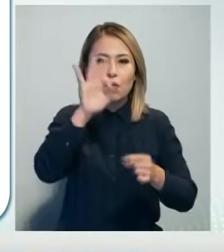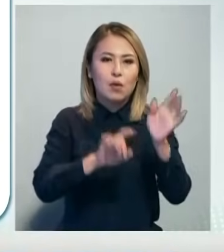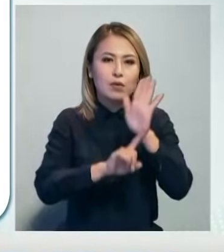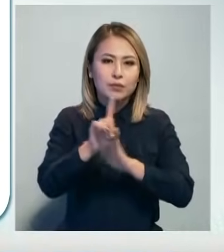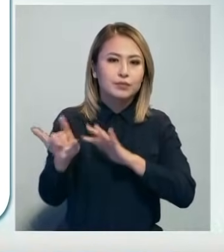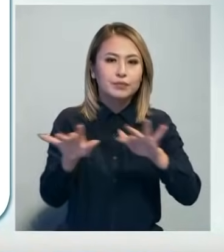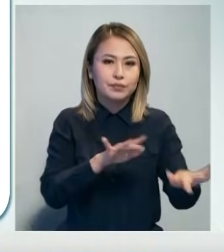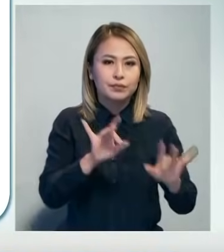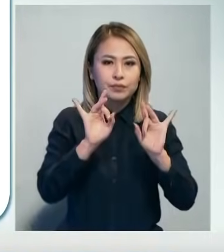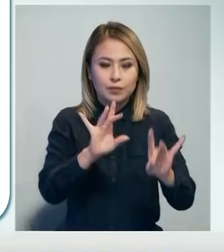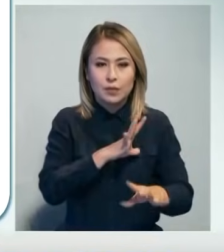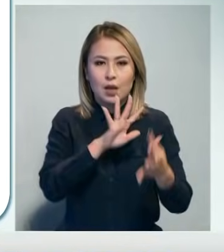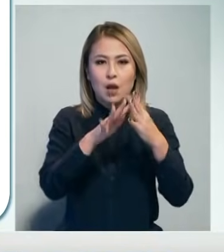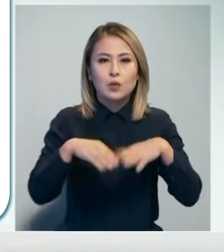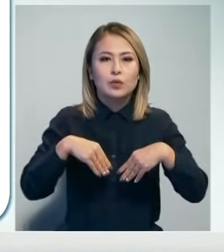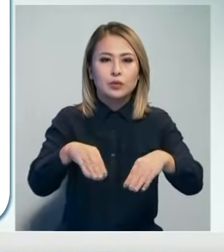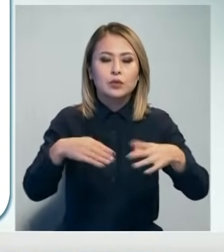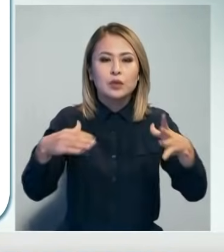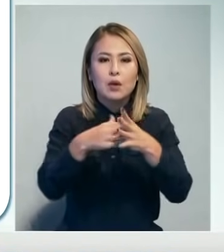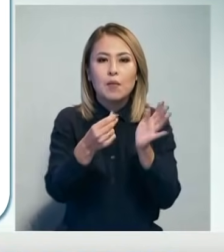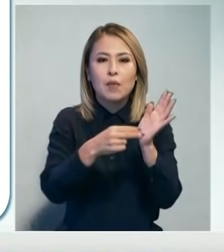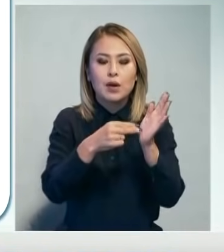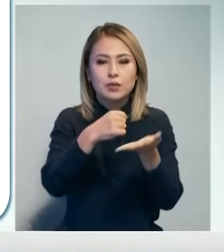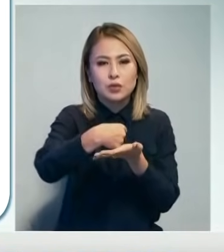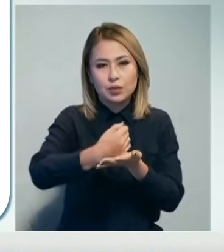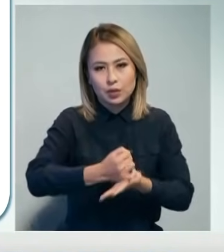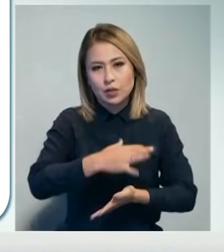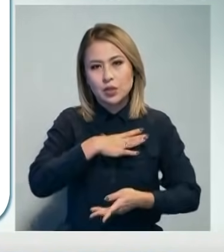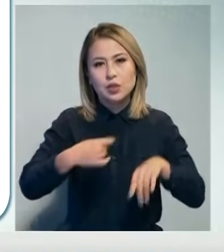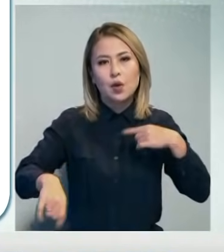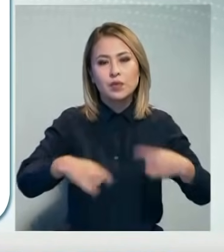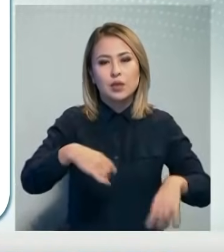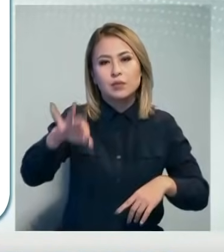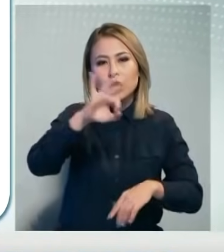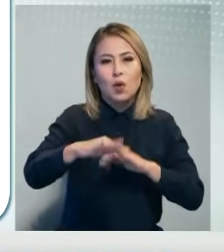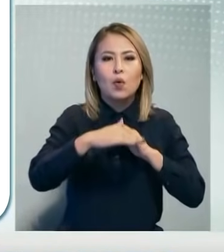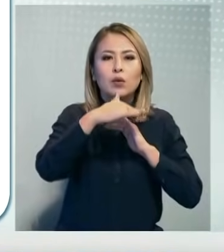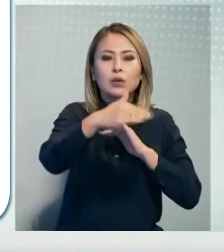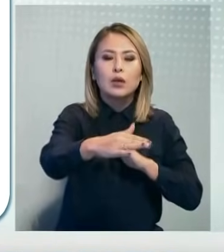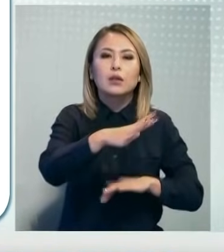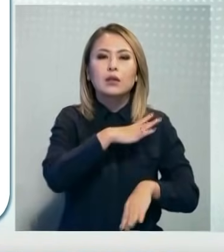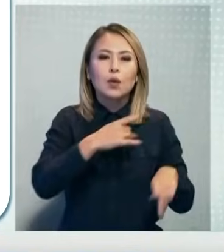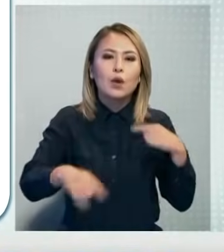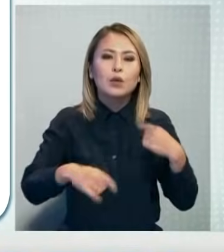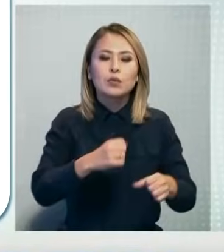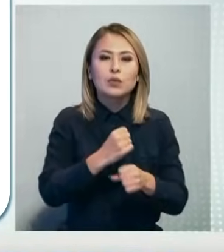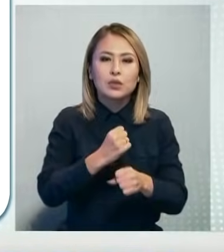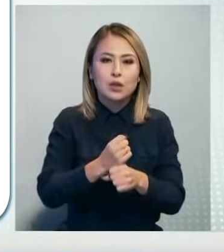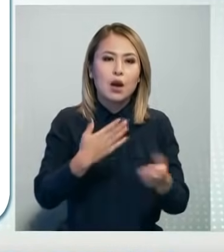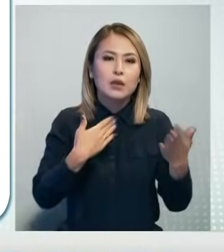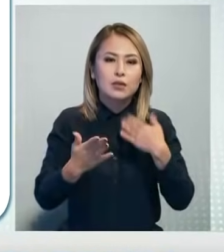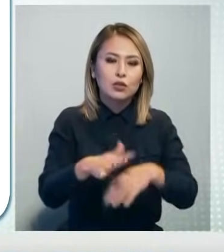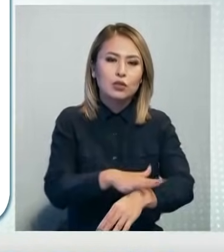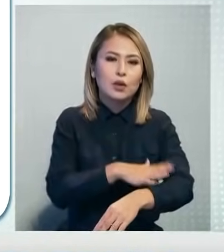іс-қимыл шараларына тоқталды. Атап айтқанда ауыл шаруашылығы өнімдерінің бағасын тұрақтандыру сауда желілері мен отандық тауар